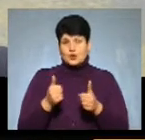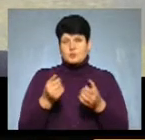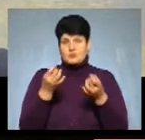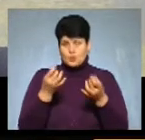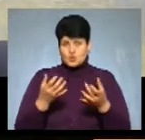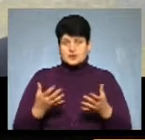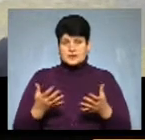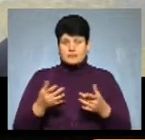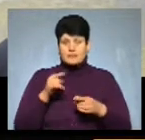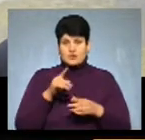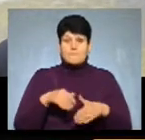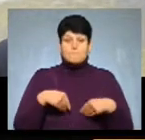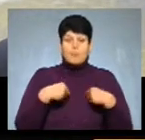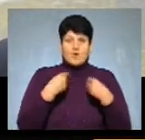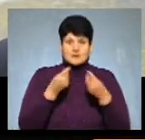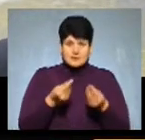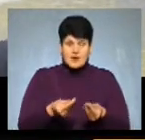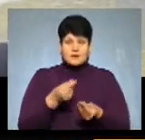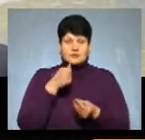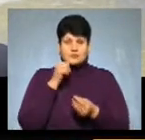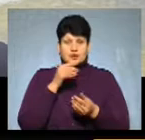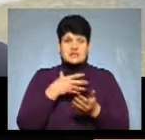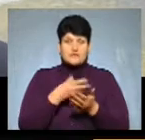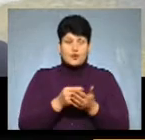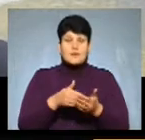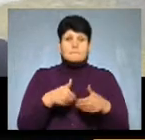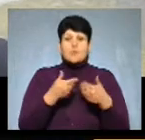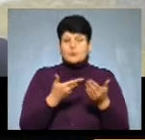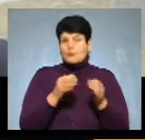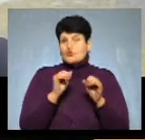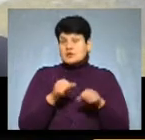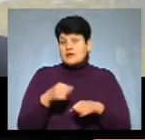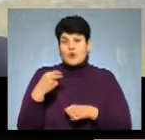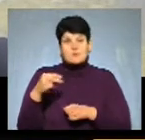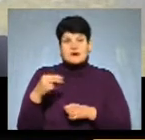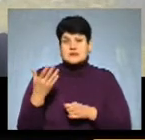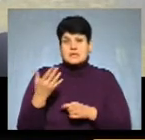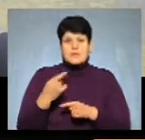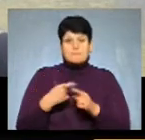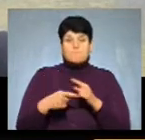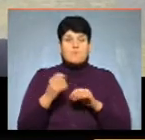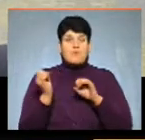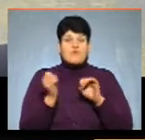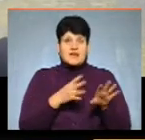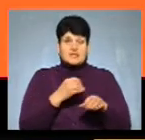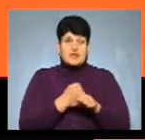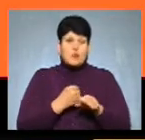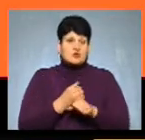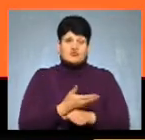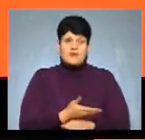і простим, і вони подали зразу ж свої пропозиції, то, можливо, президент поверне на